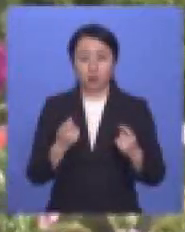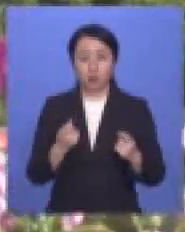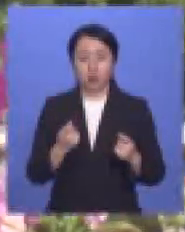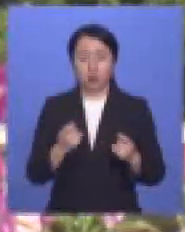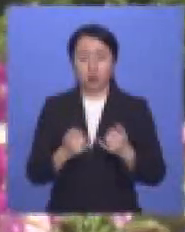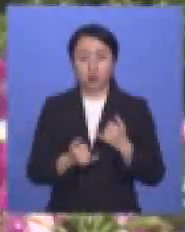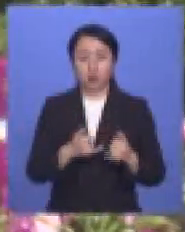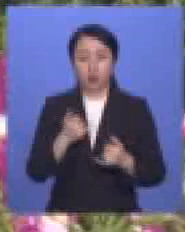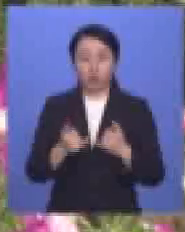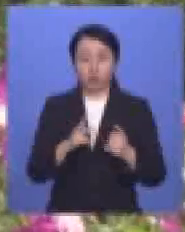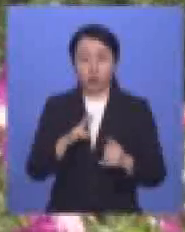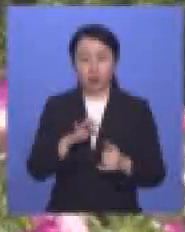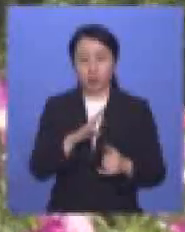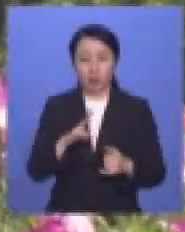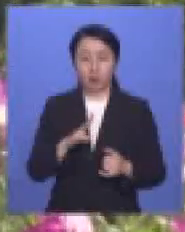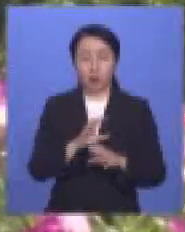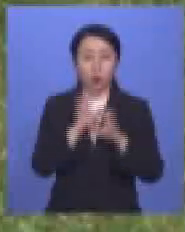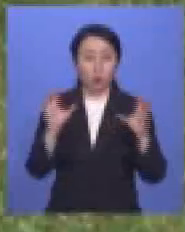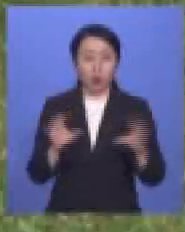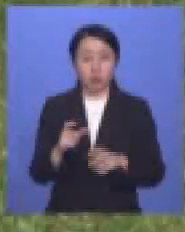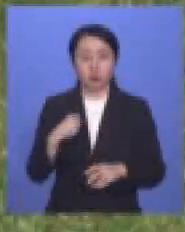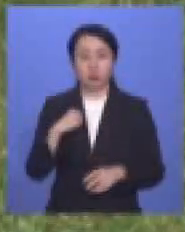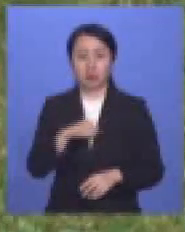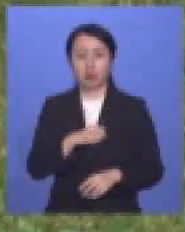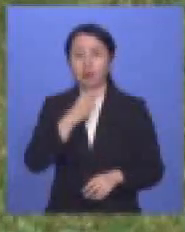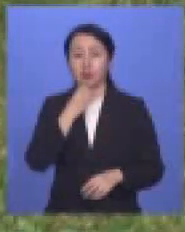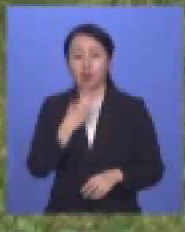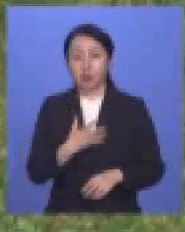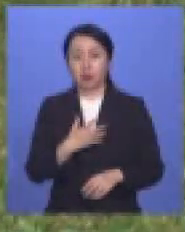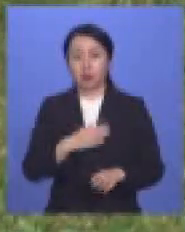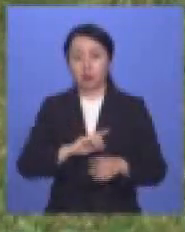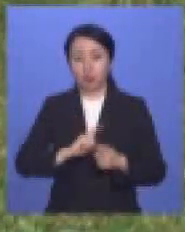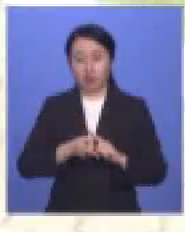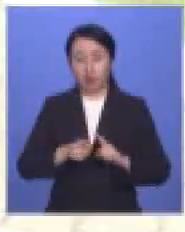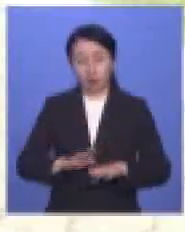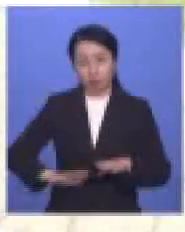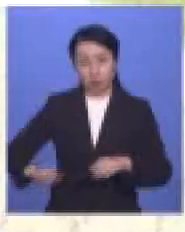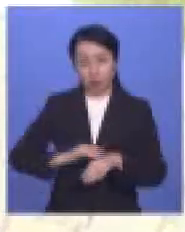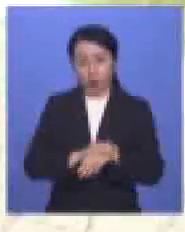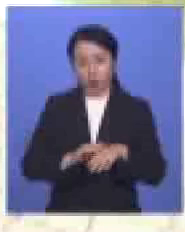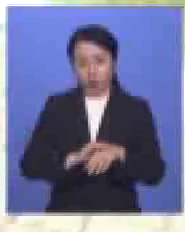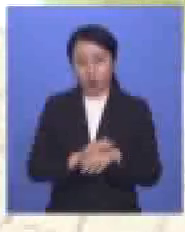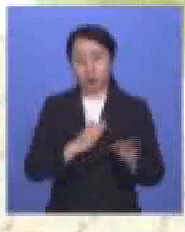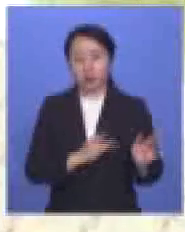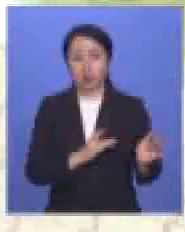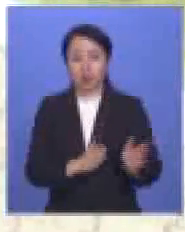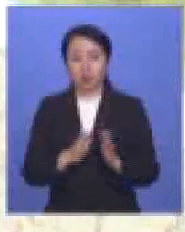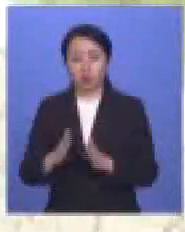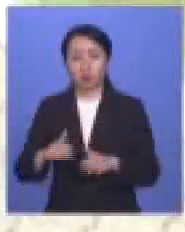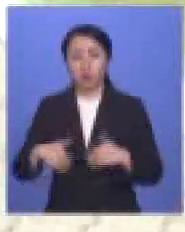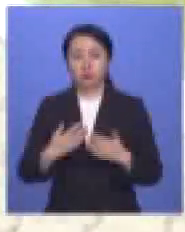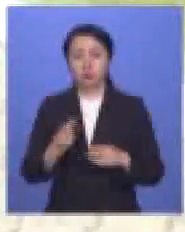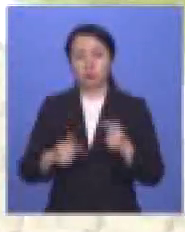пожелтел. За цветами Лариса Хизбулина ухаживает сама. Ей нравится, как они преображают пространство у магазина. За порядком на прилегающей